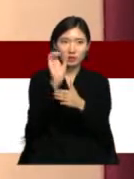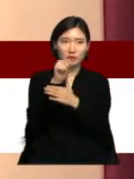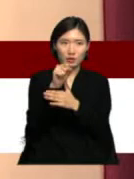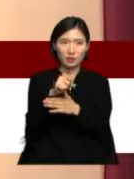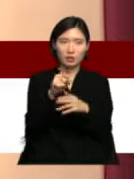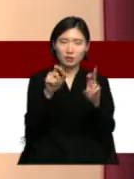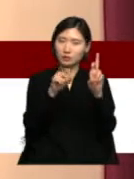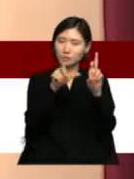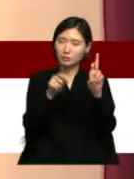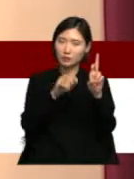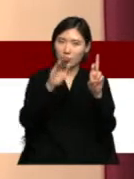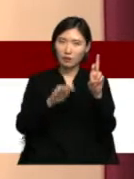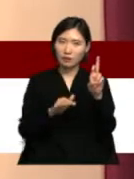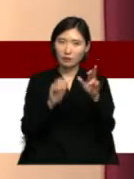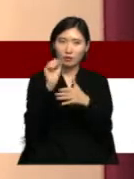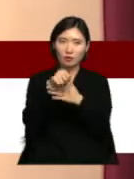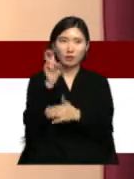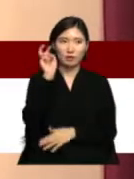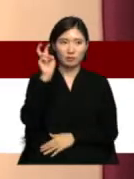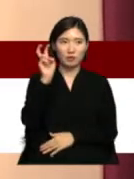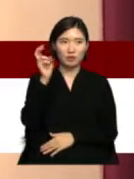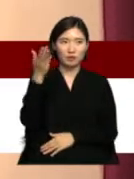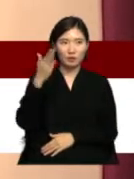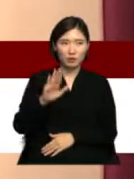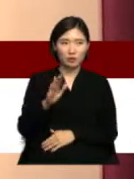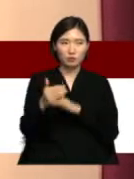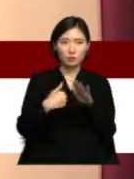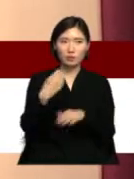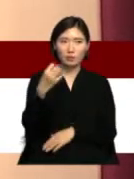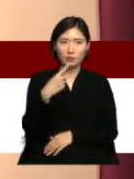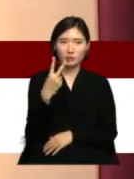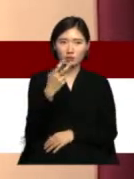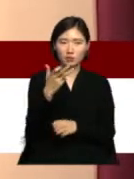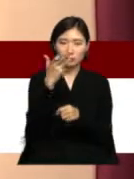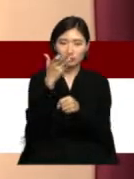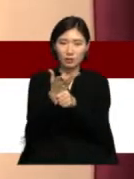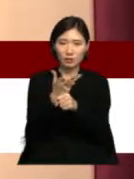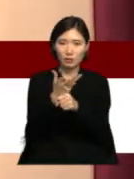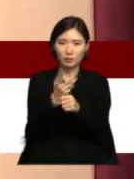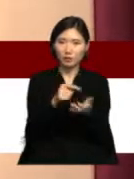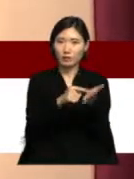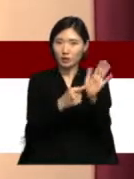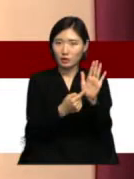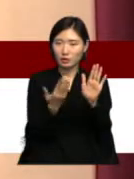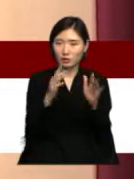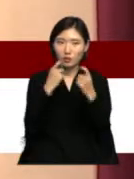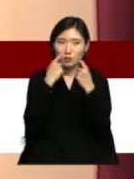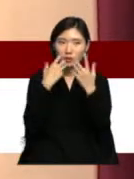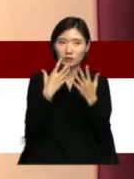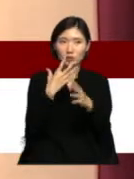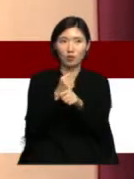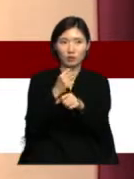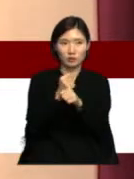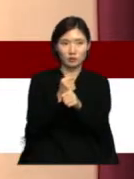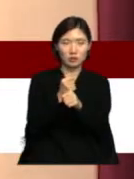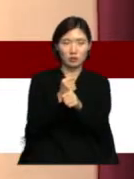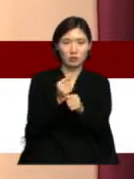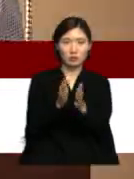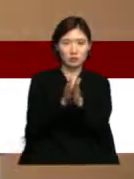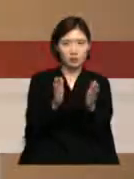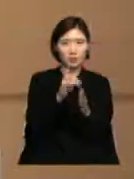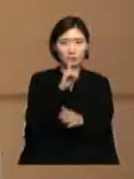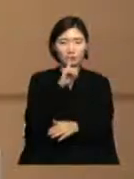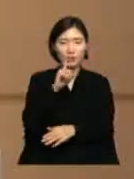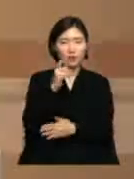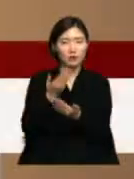예상하고 있었는데 아까 그 말씀하실 때 2018년이라고 나와 있는데 그 정확하게 언제쯤 시점인지 좀 한번 말씀해